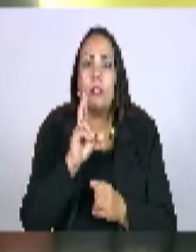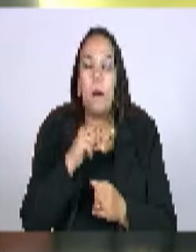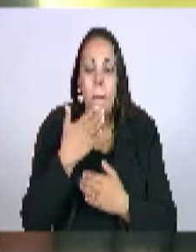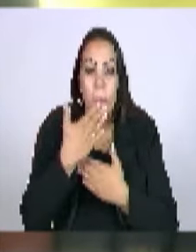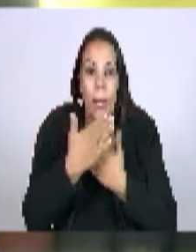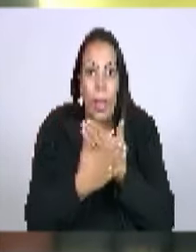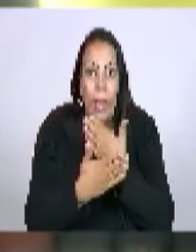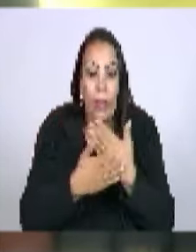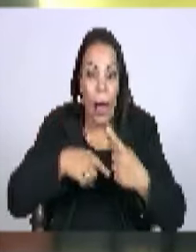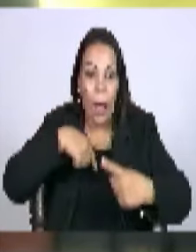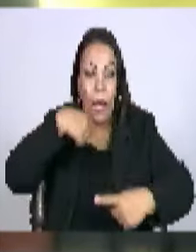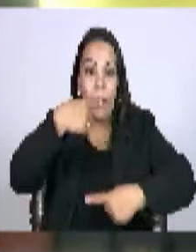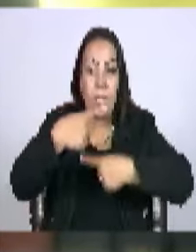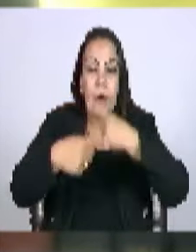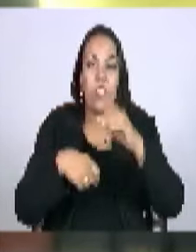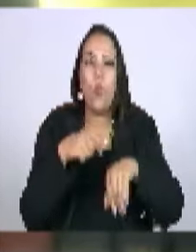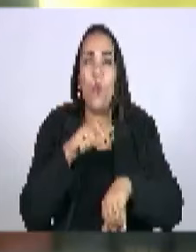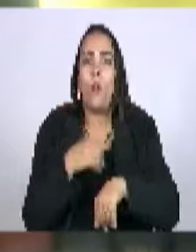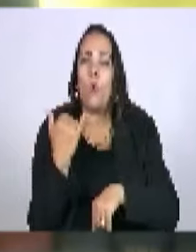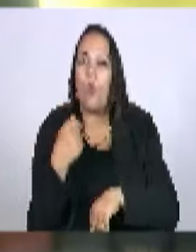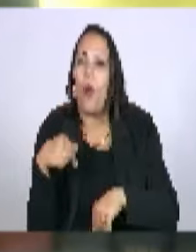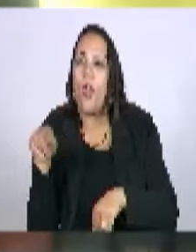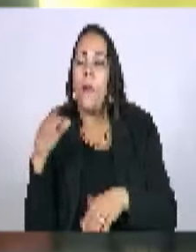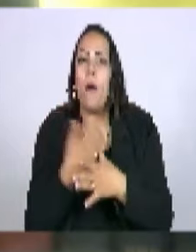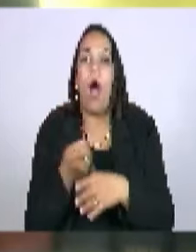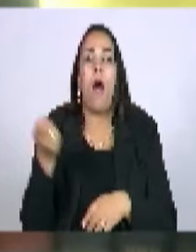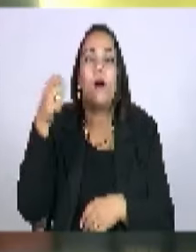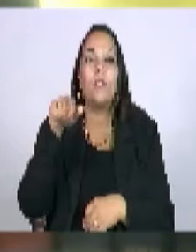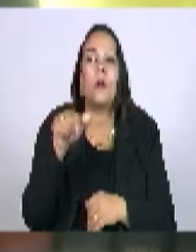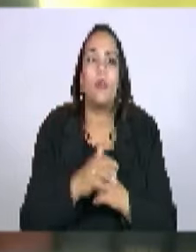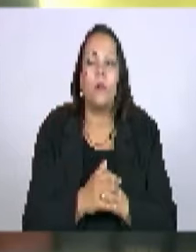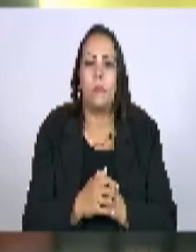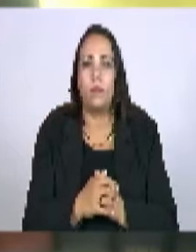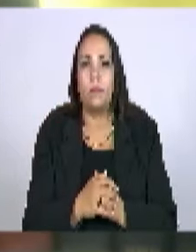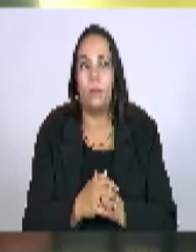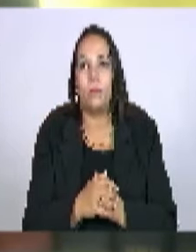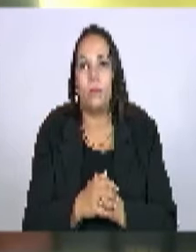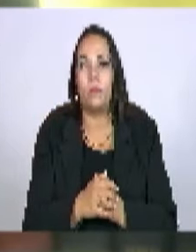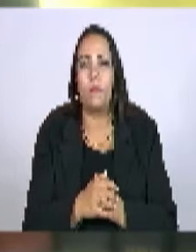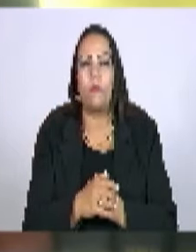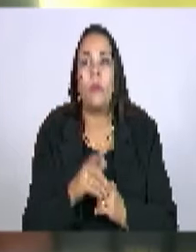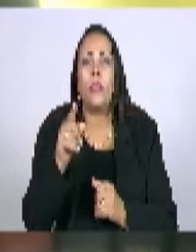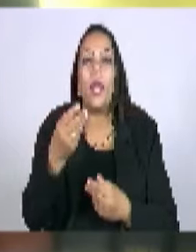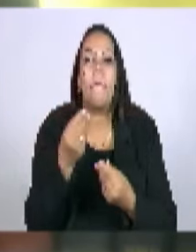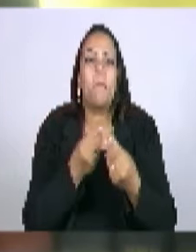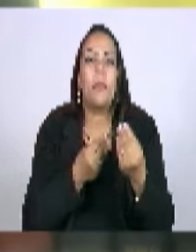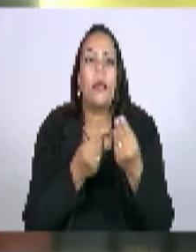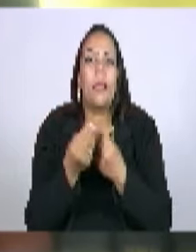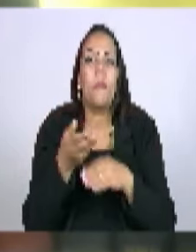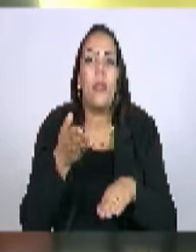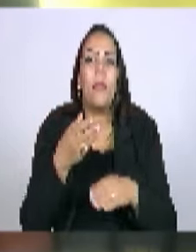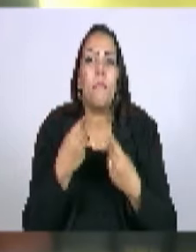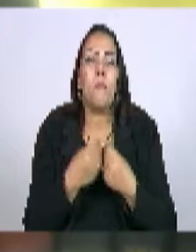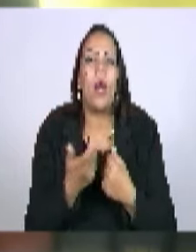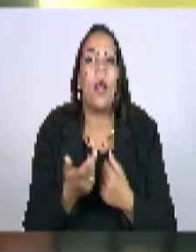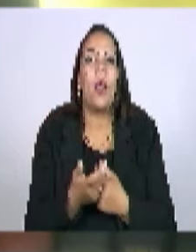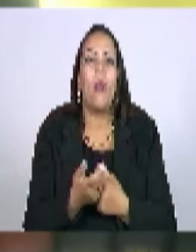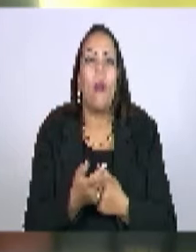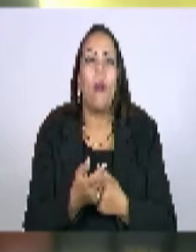الفتره الماضيه بكثافه اكت مما هو عليه انت بتتعامل مع